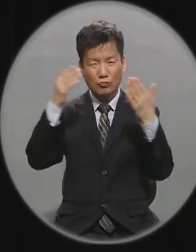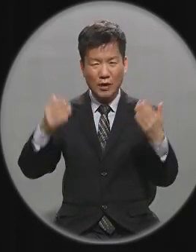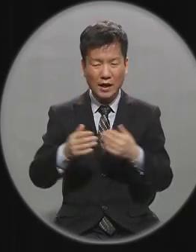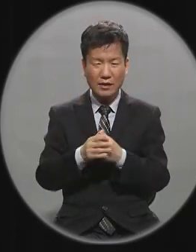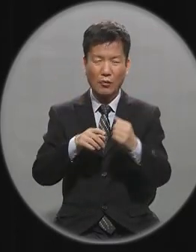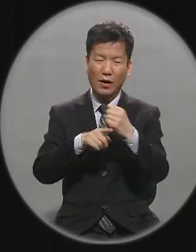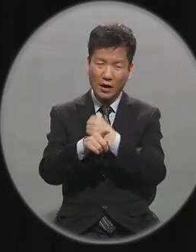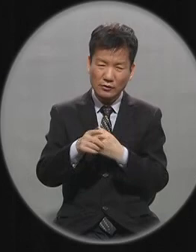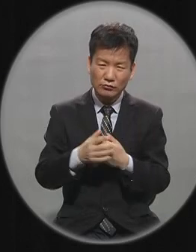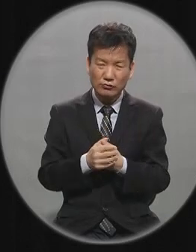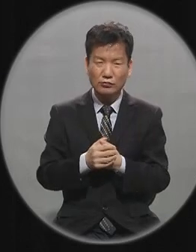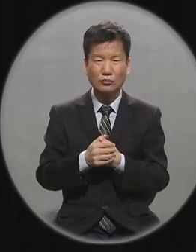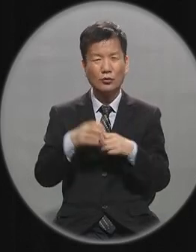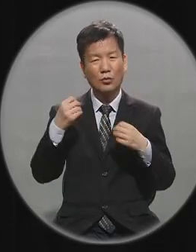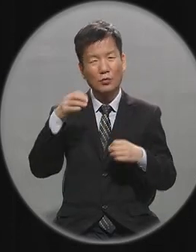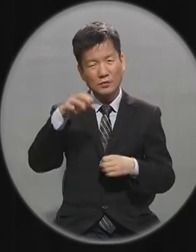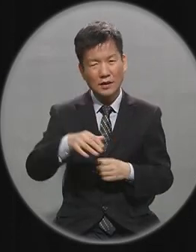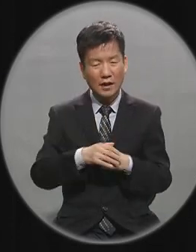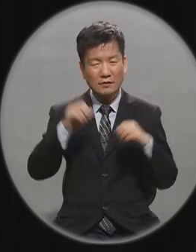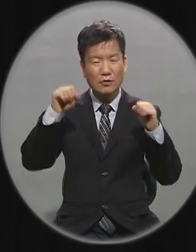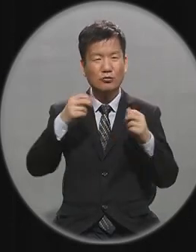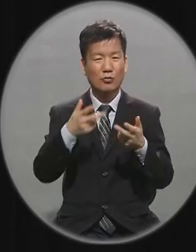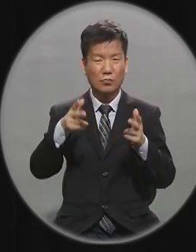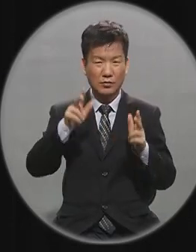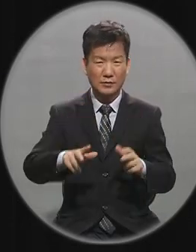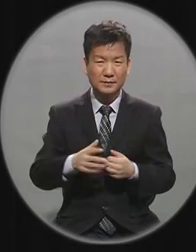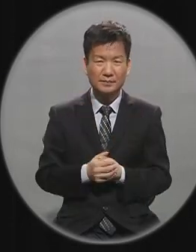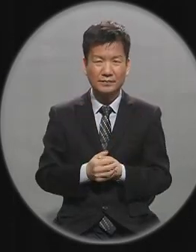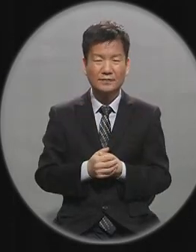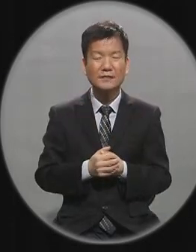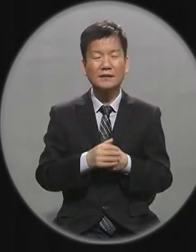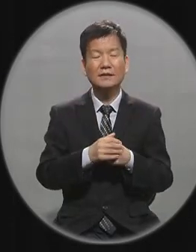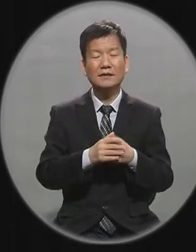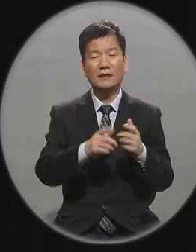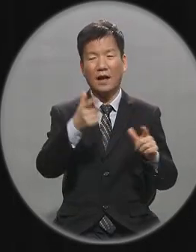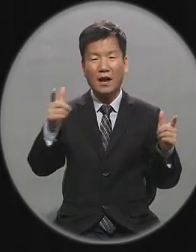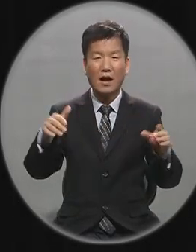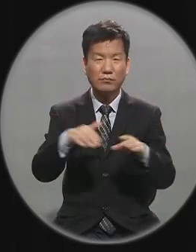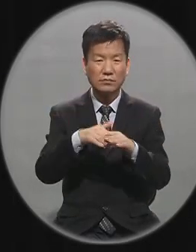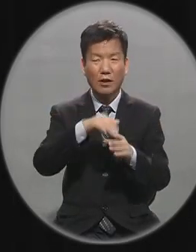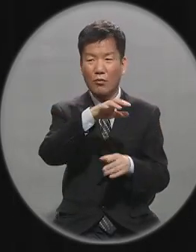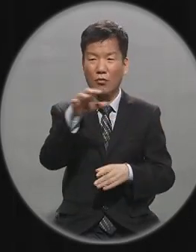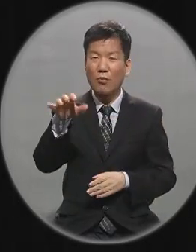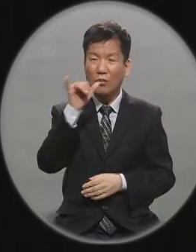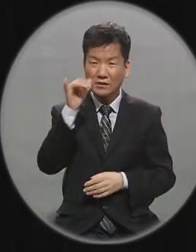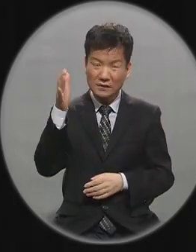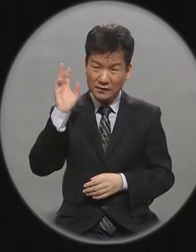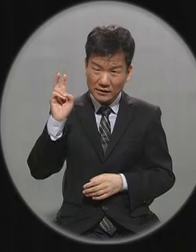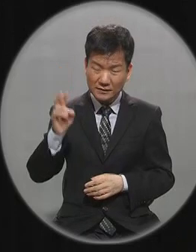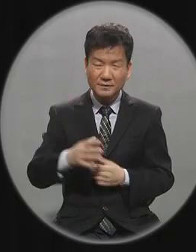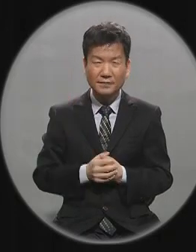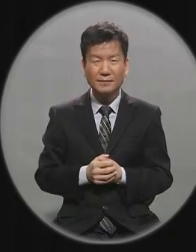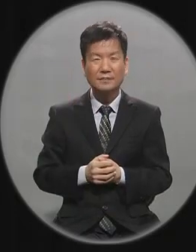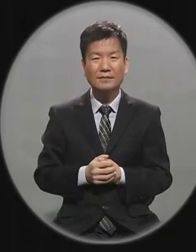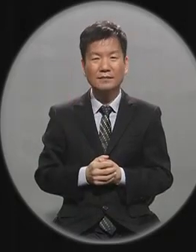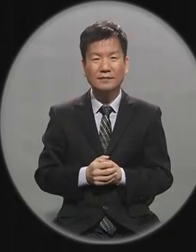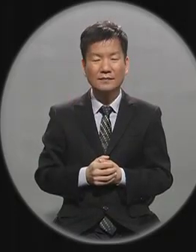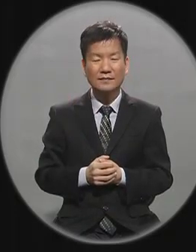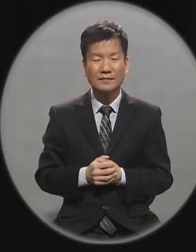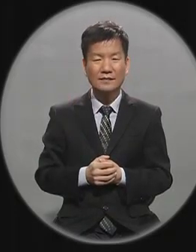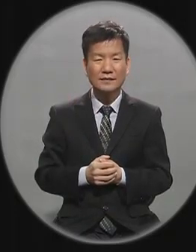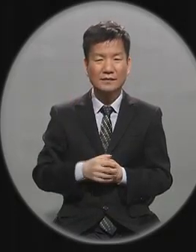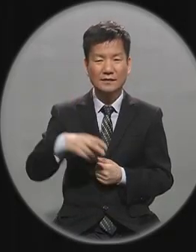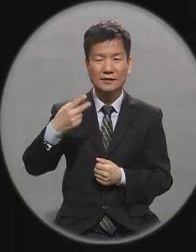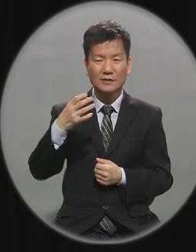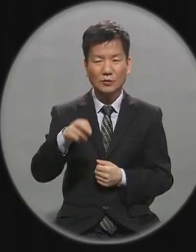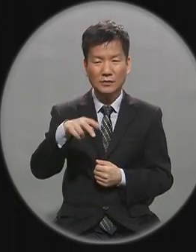과학관, 도서관, 공연장, 뭐 체육공원, 뭐 다양한 문화시설들이 있을 텐데 제가 우리 송상근